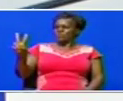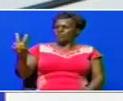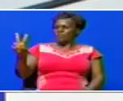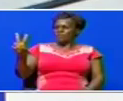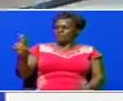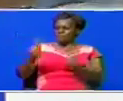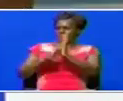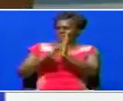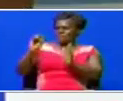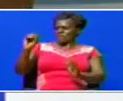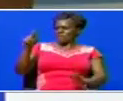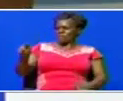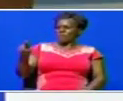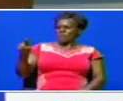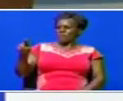representing